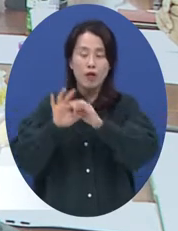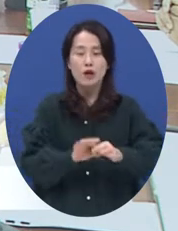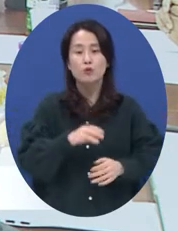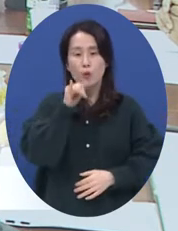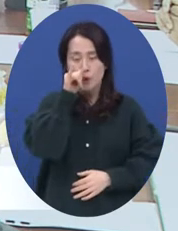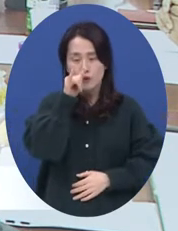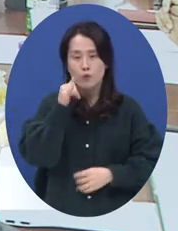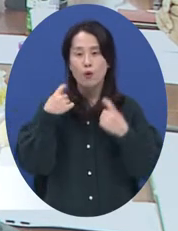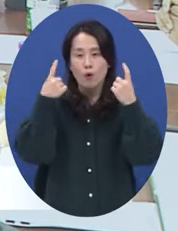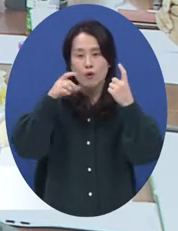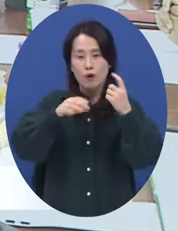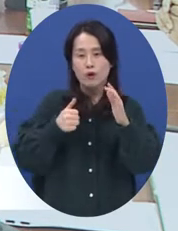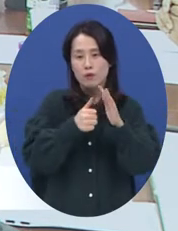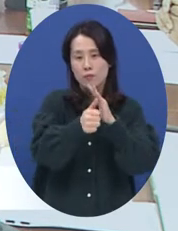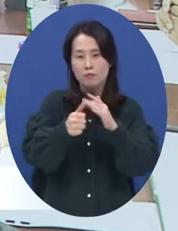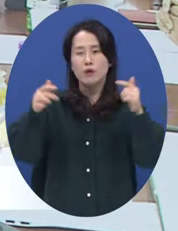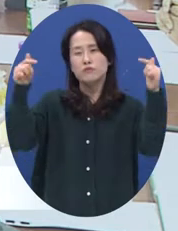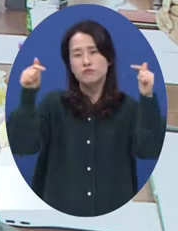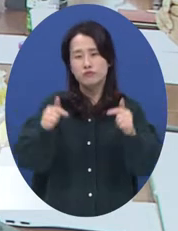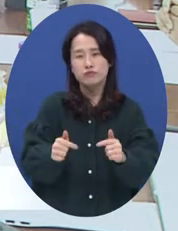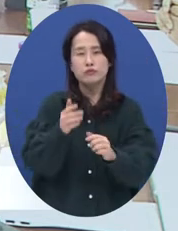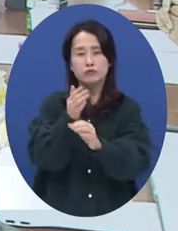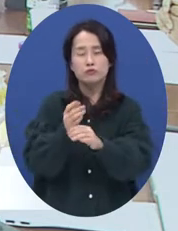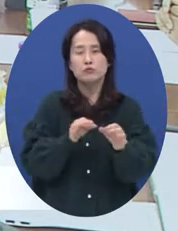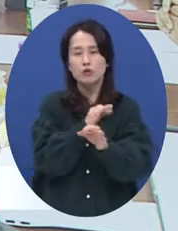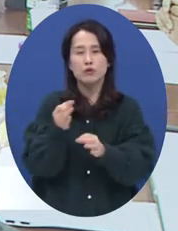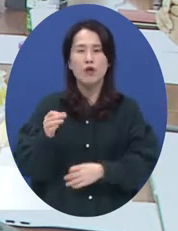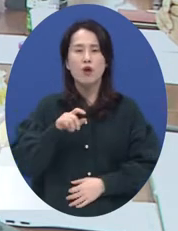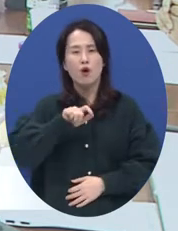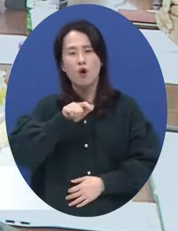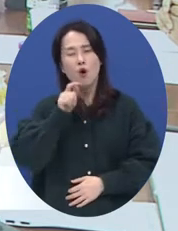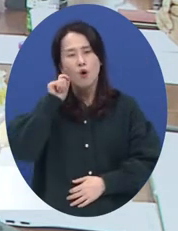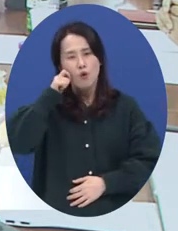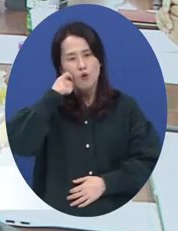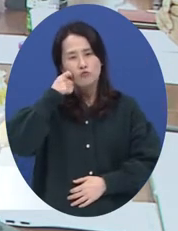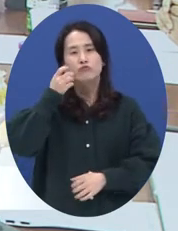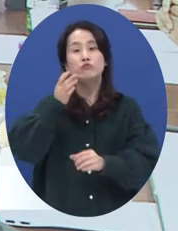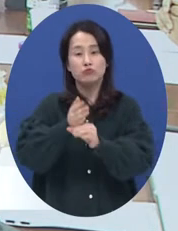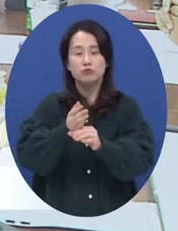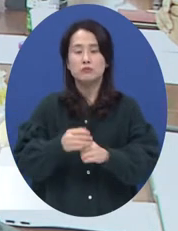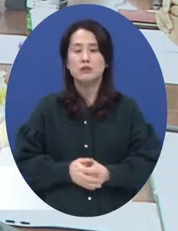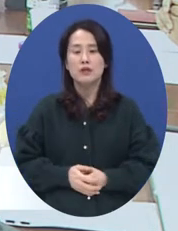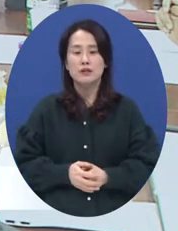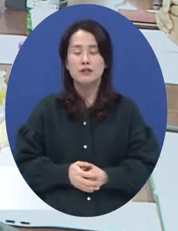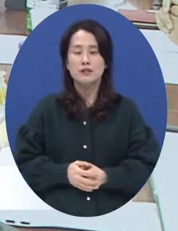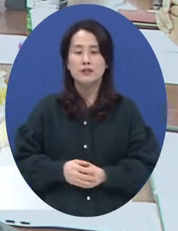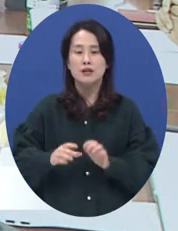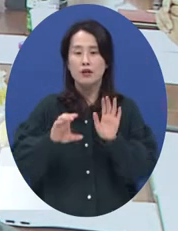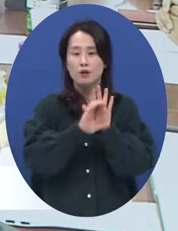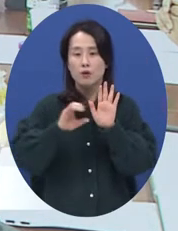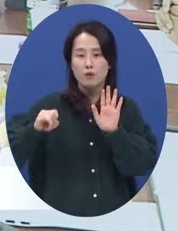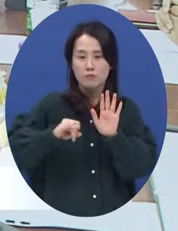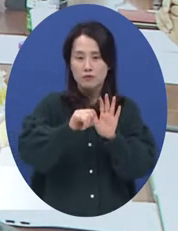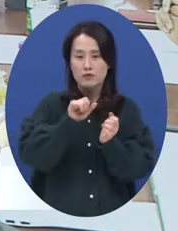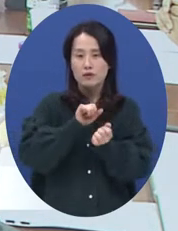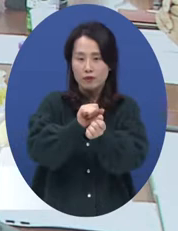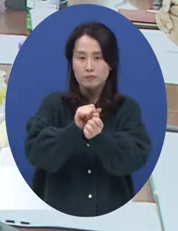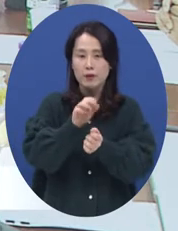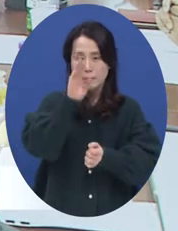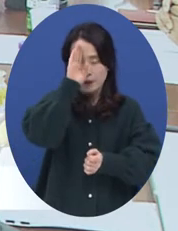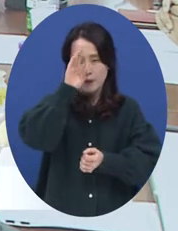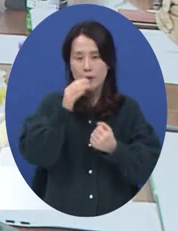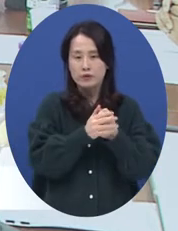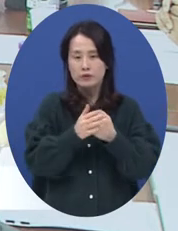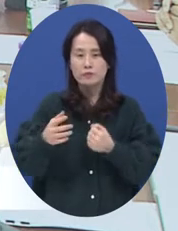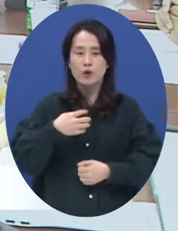방문객이 줄어드는 등 직격탄을 맞았습니다. 경기도는 신종 코로나 바이러스 감염증으로 인한 관광산업의 위기